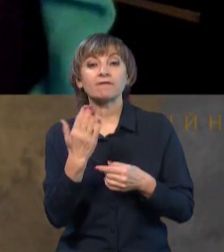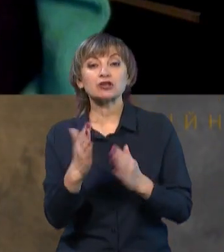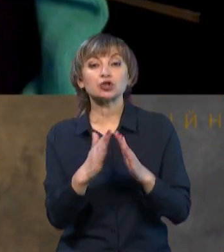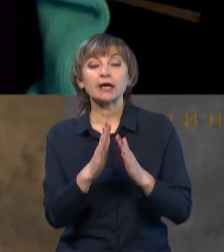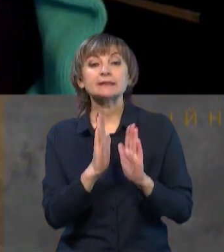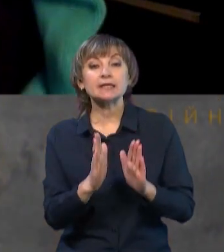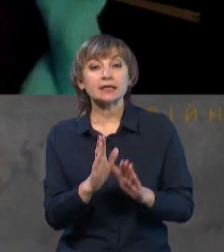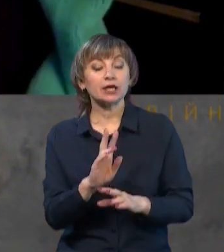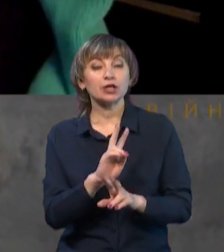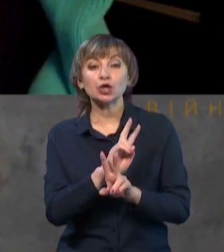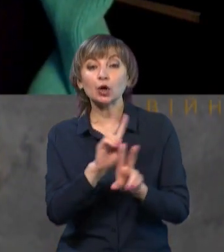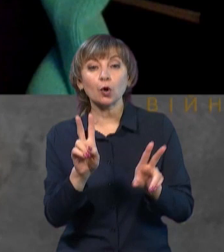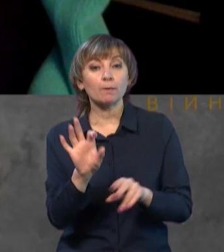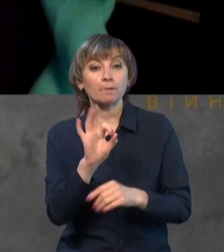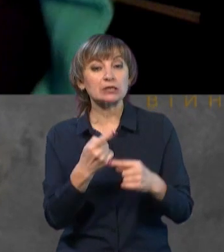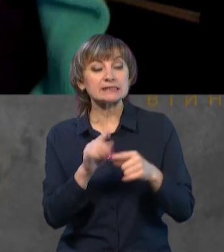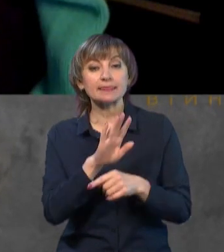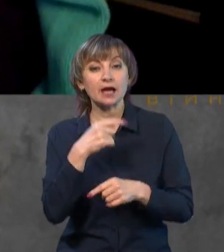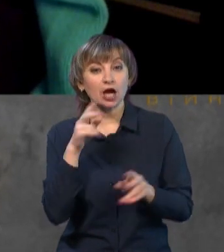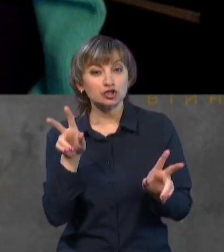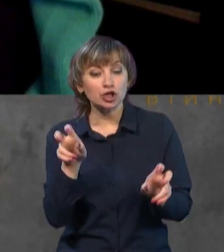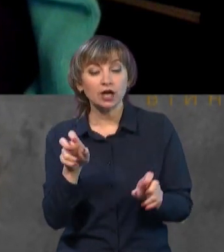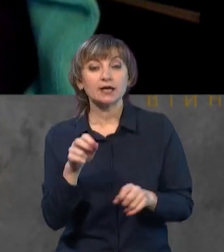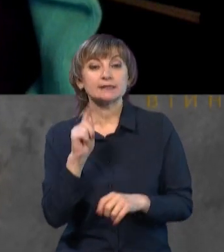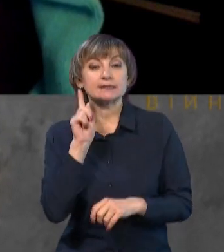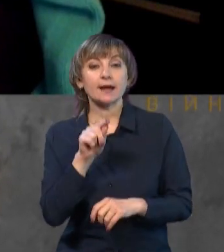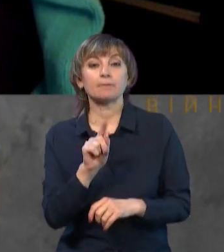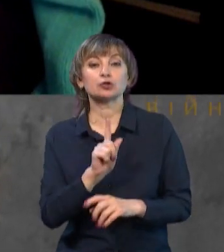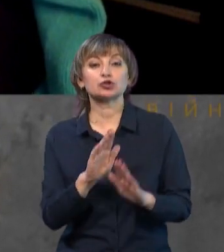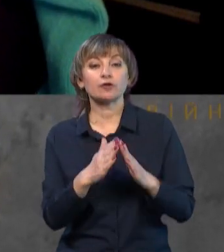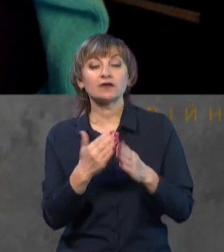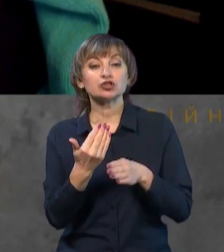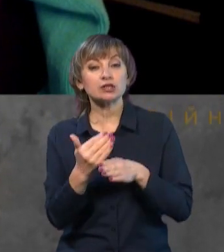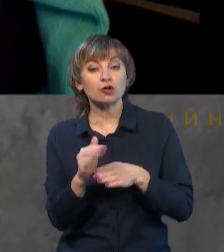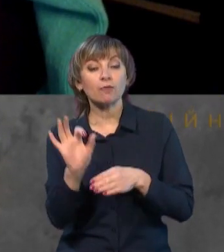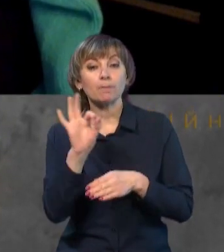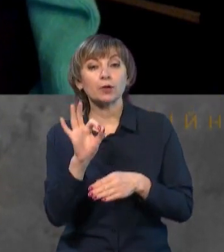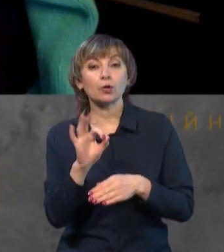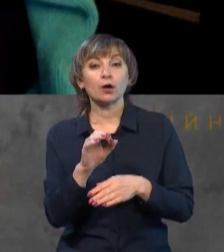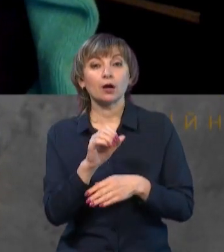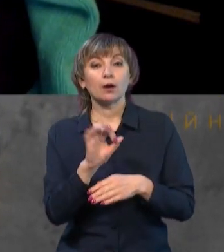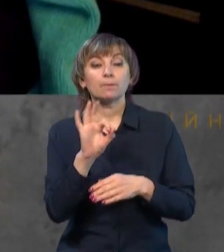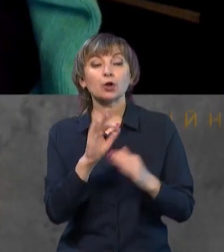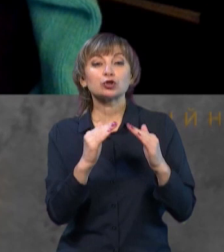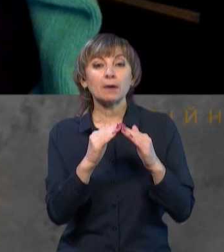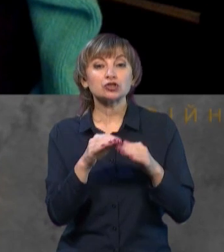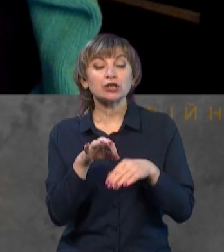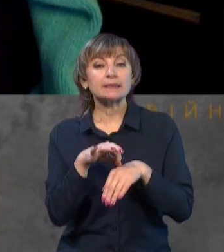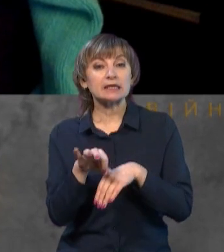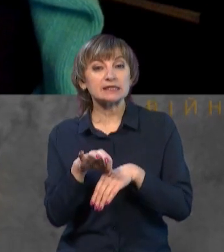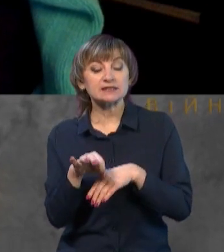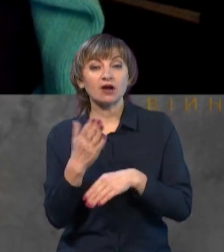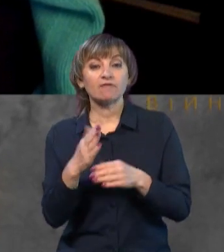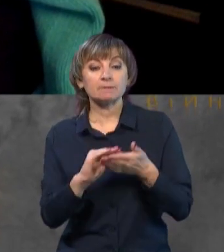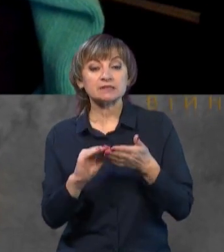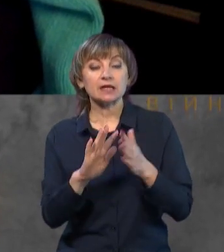«Тільки нікому про це не кажи». Знаємо про те, що вона частково так про аб'юз і про домашнє насильство. І писали ви книгу